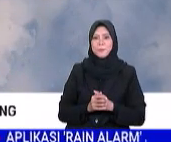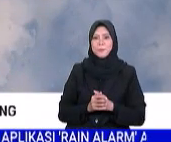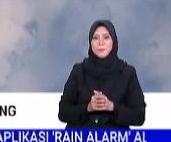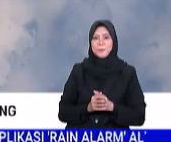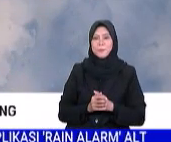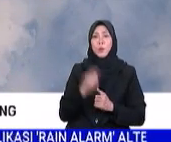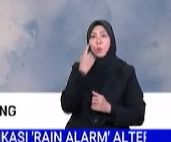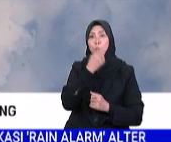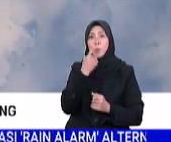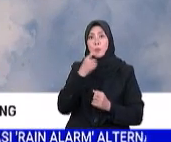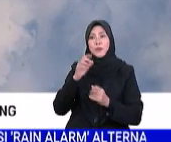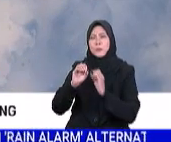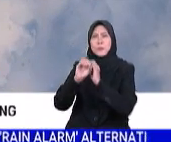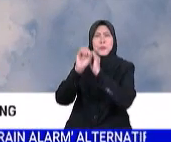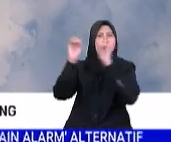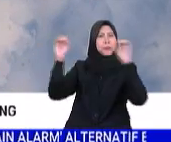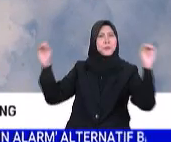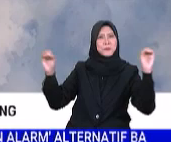tak balik itu bolehlah.